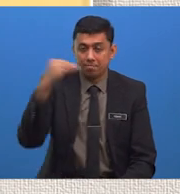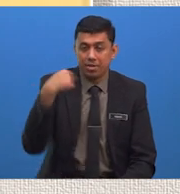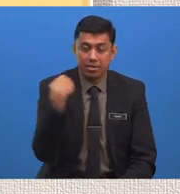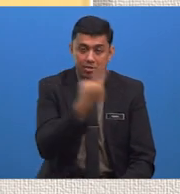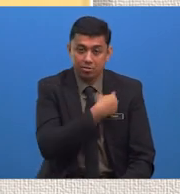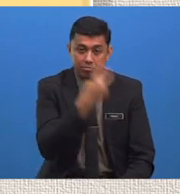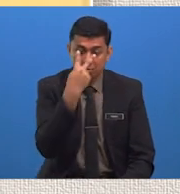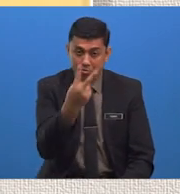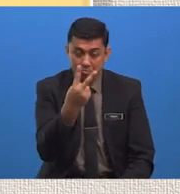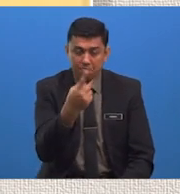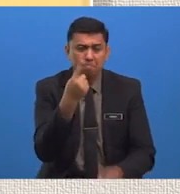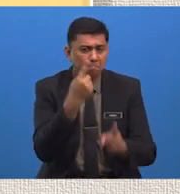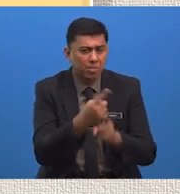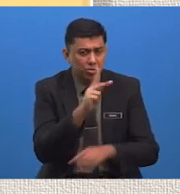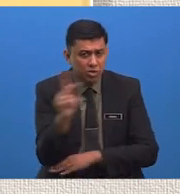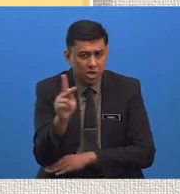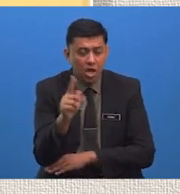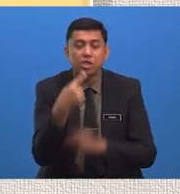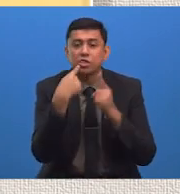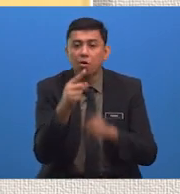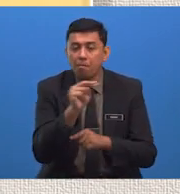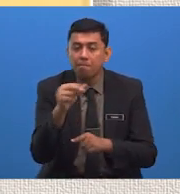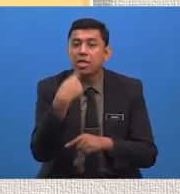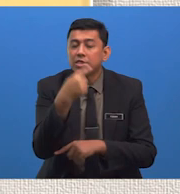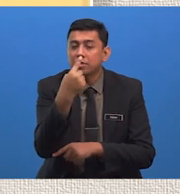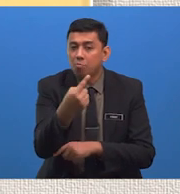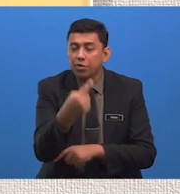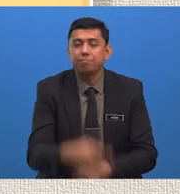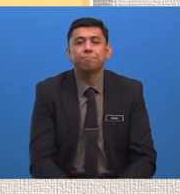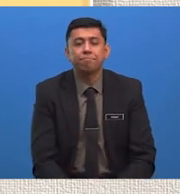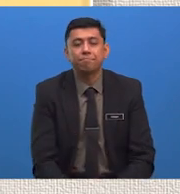Mari kita lihat betulkah jawapan tersebut.